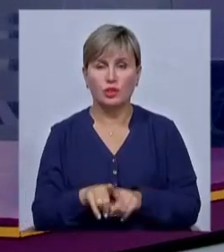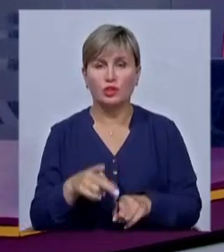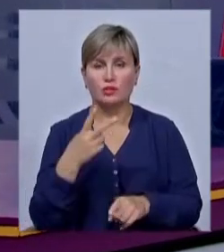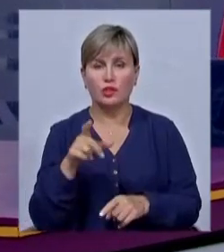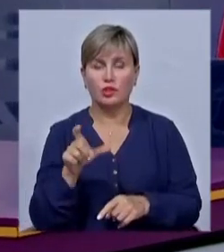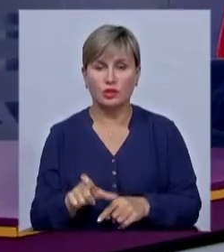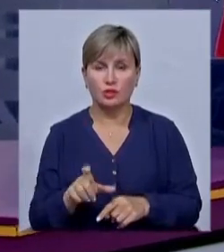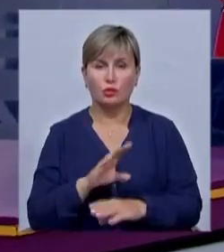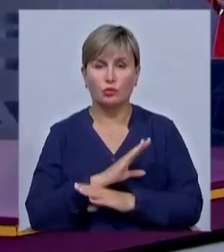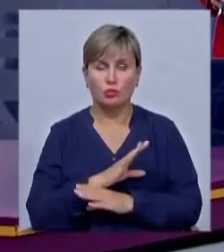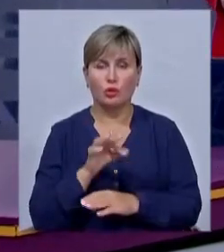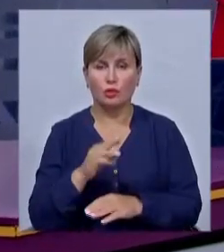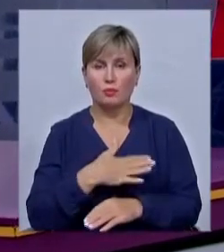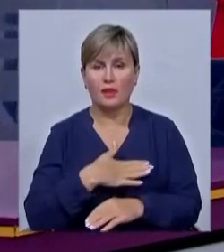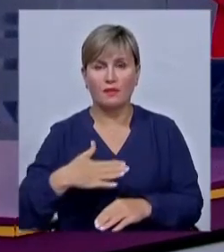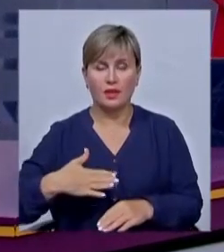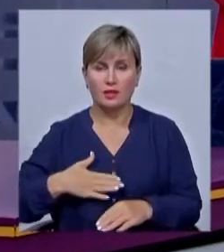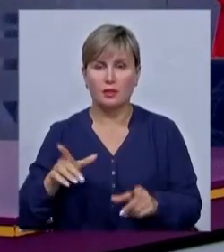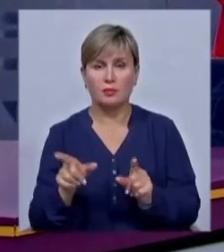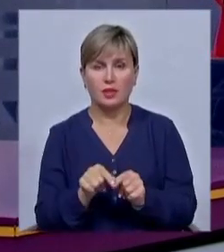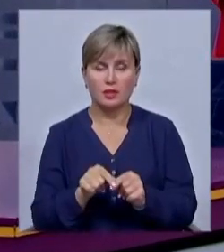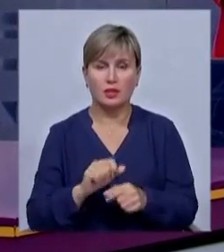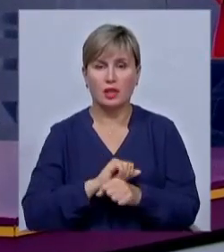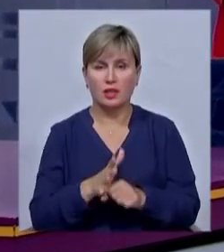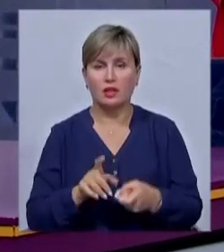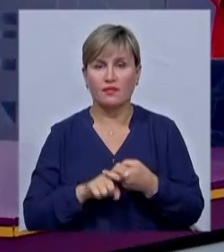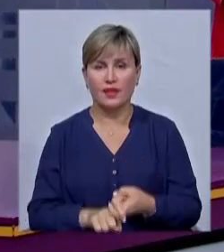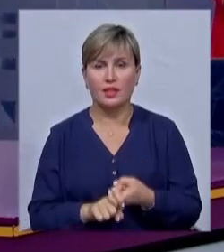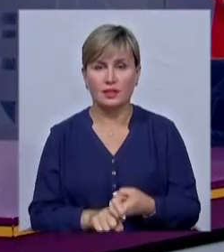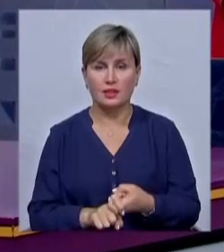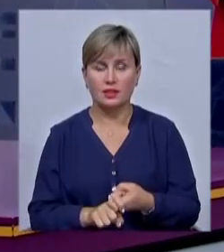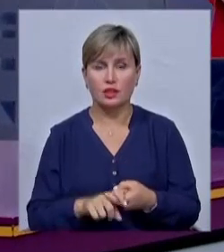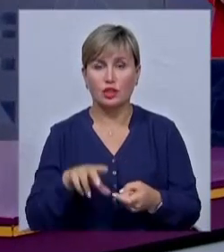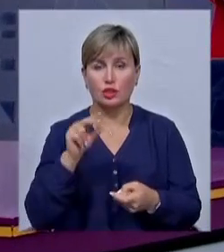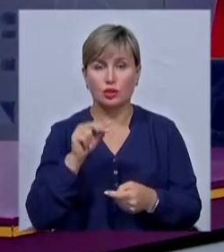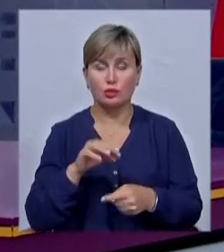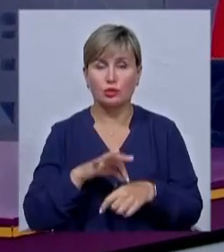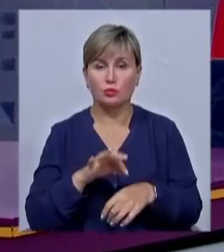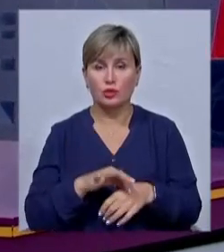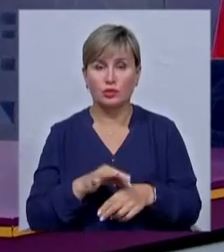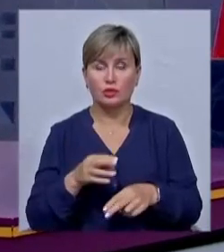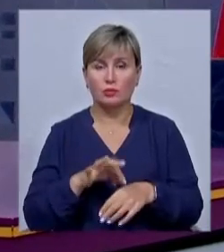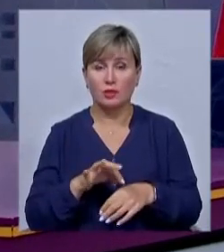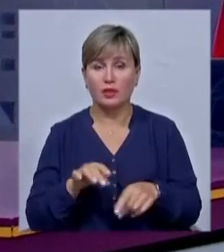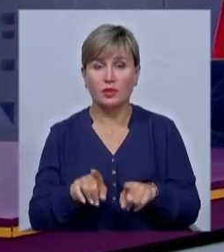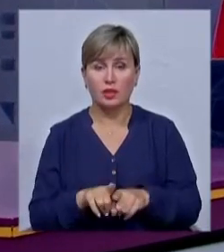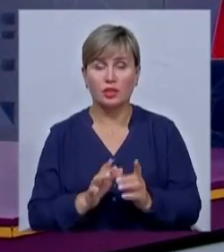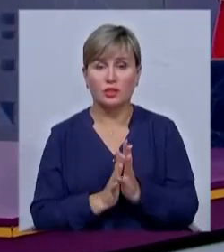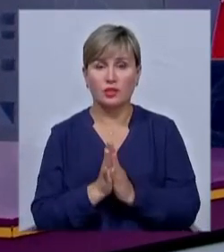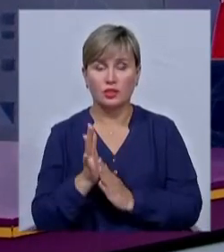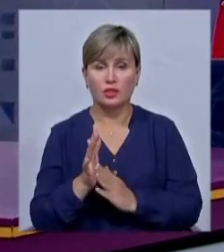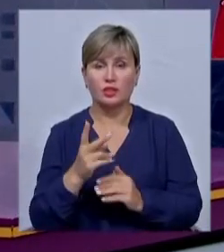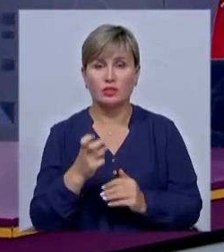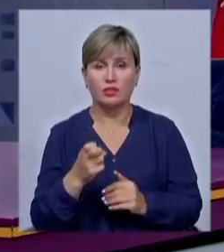человека погибли от пневмонии с признаками корона вирусной инфекции число пораженных этим заболеванием также возросла